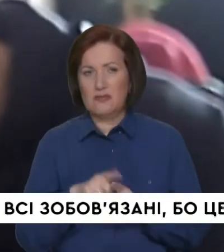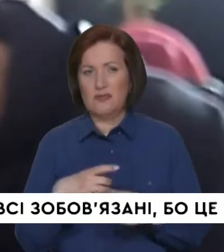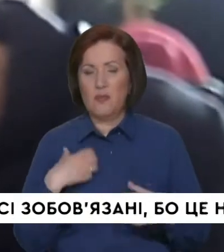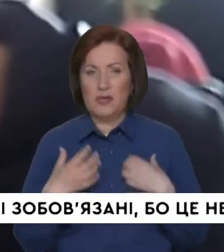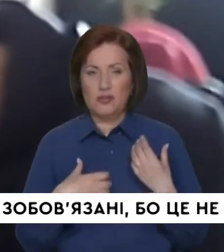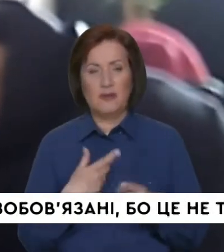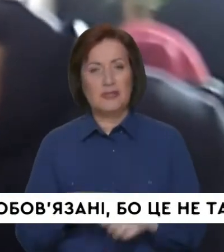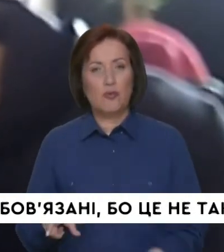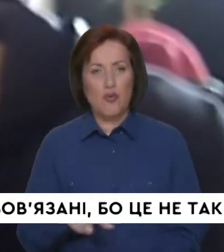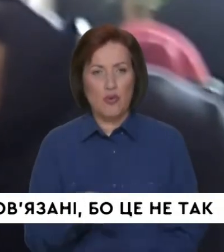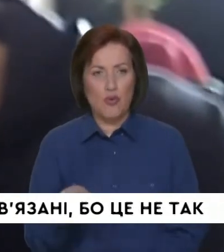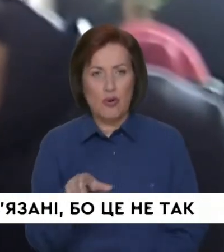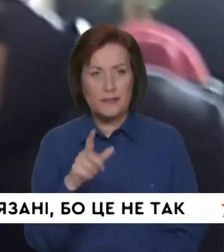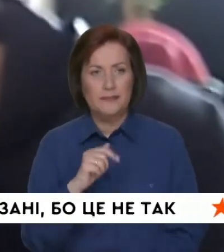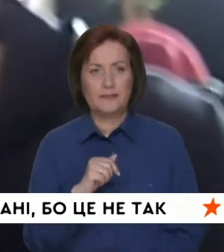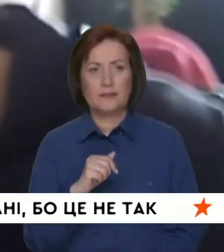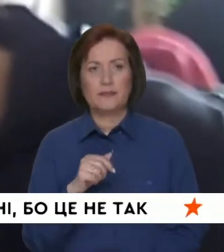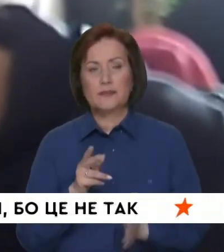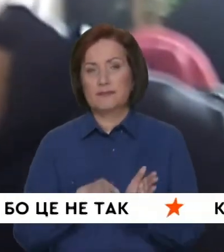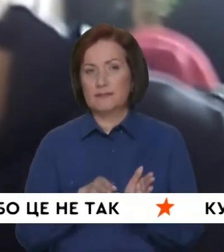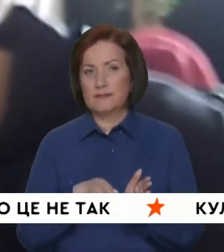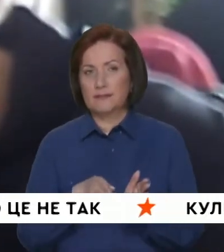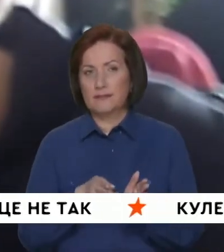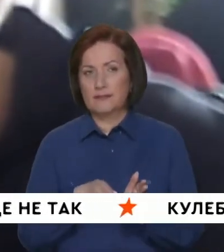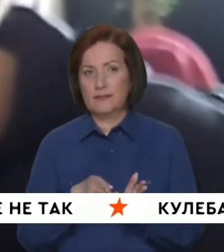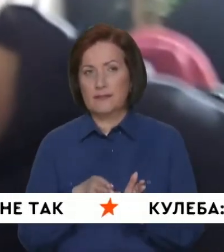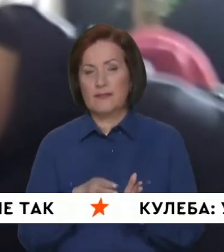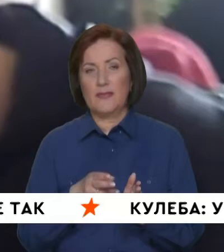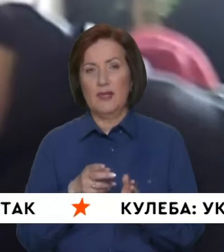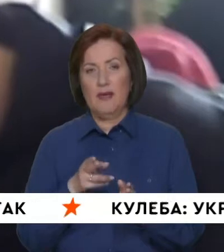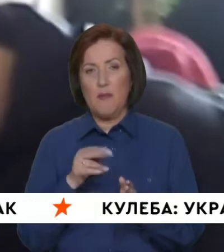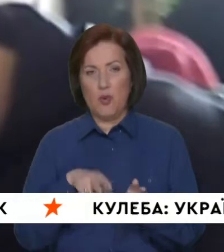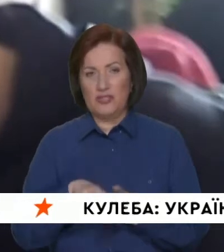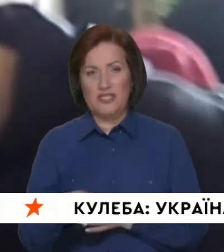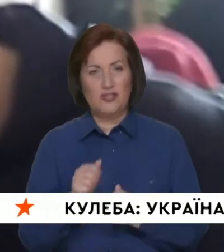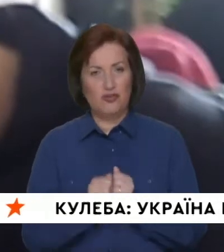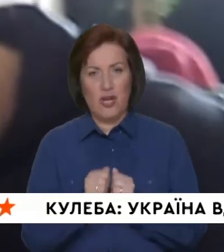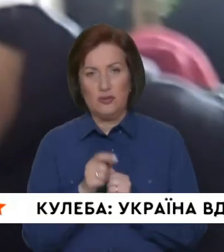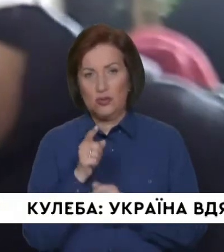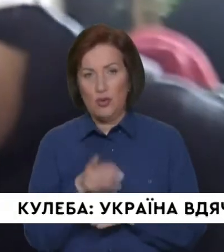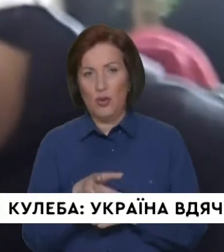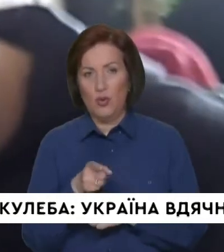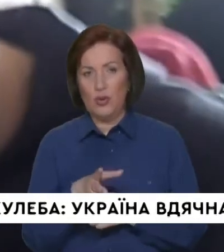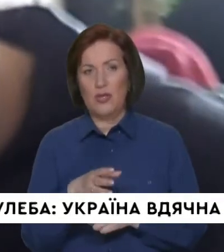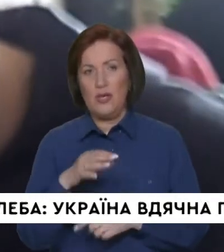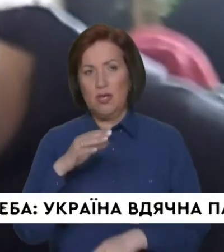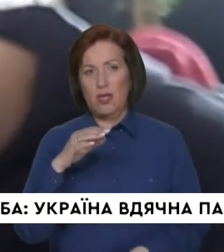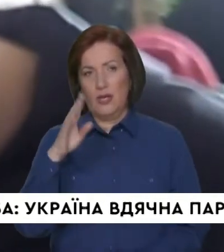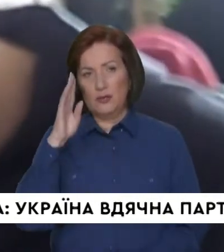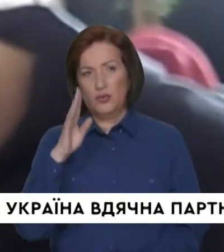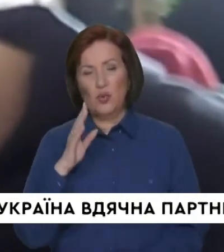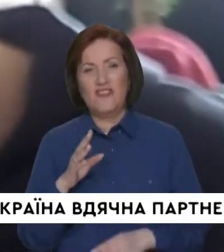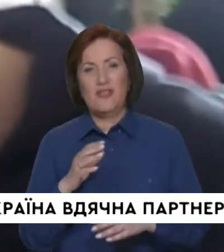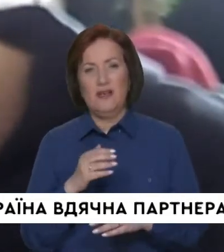Бо це дорога, а по залізниці часто луплять. У мене чоловік, наприклад, більш схильний